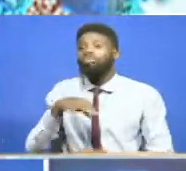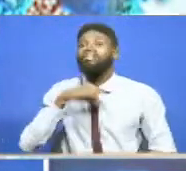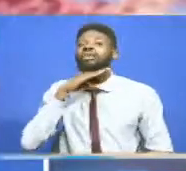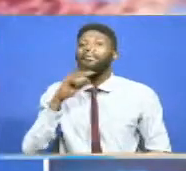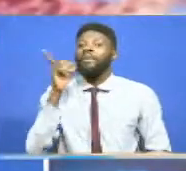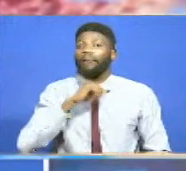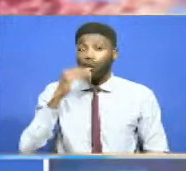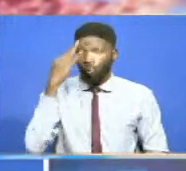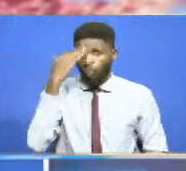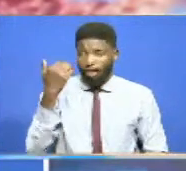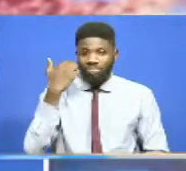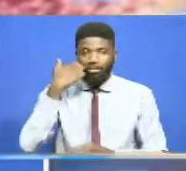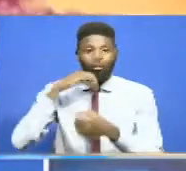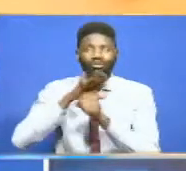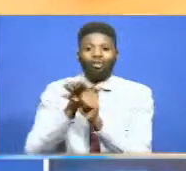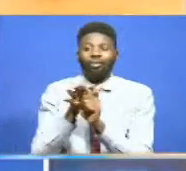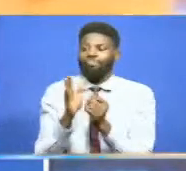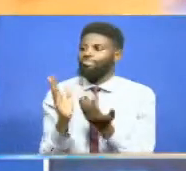COVID-19.